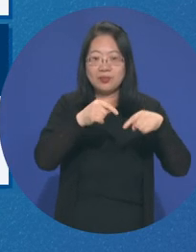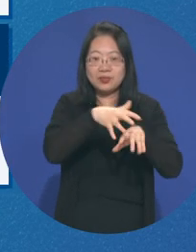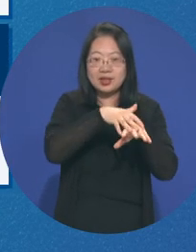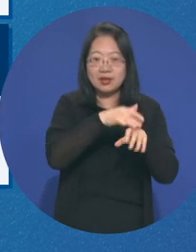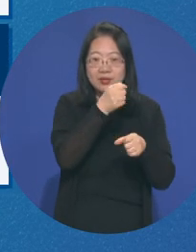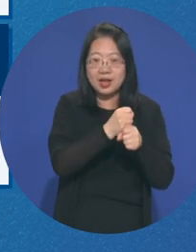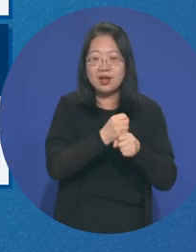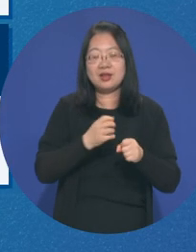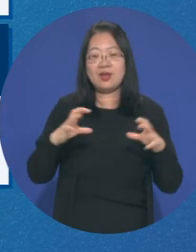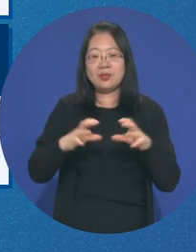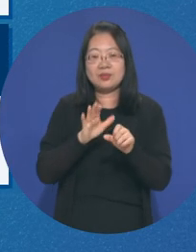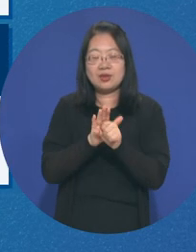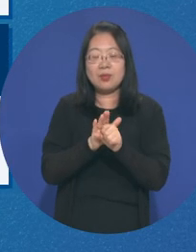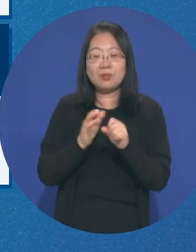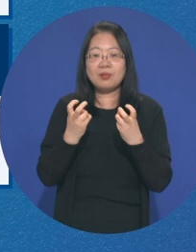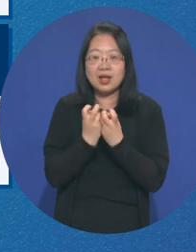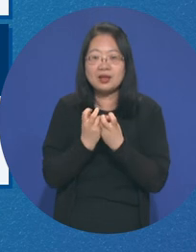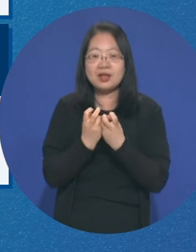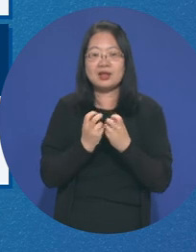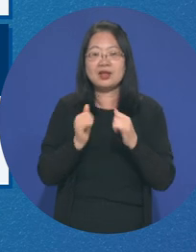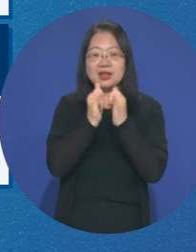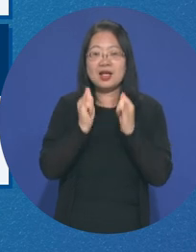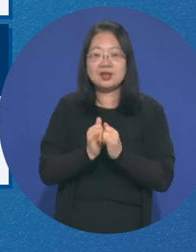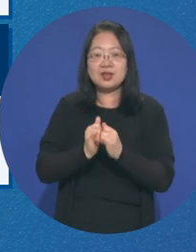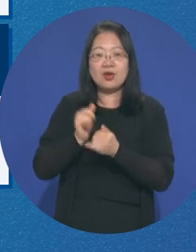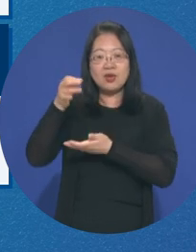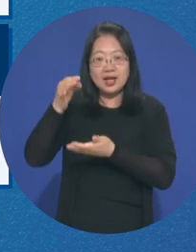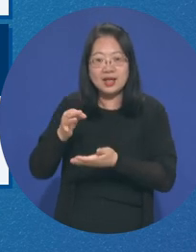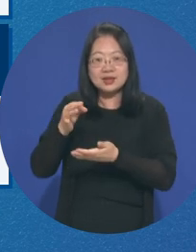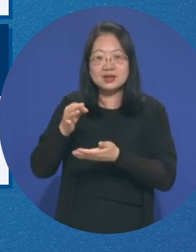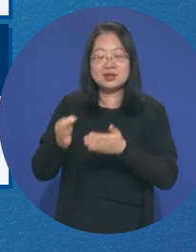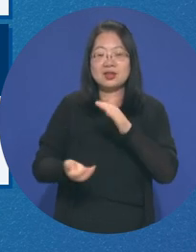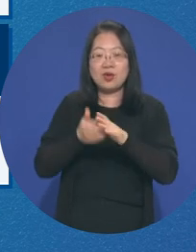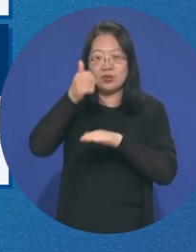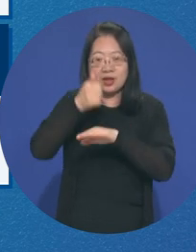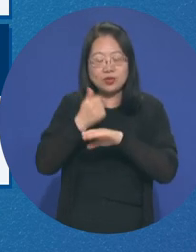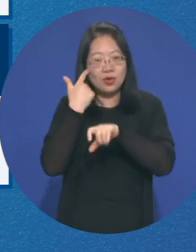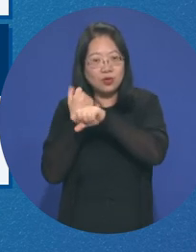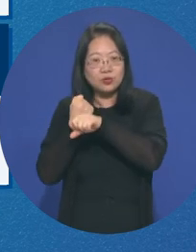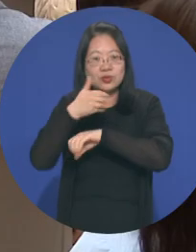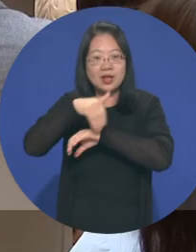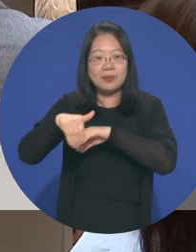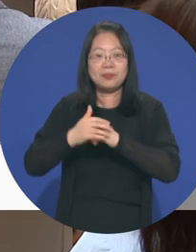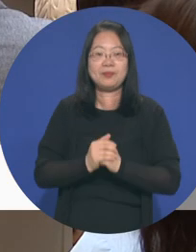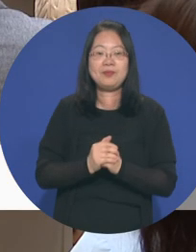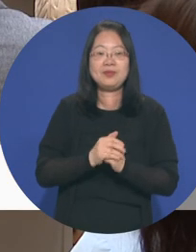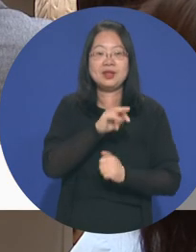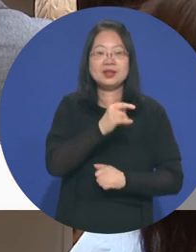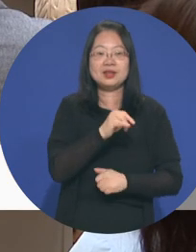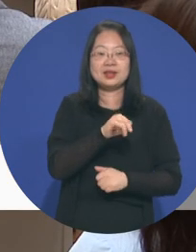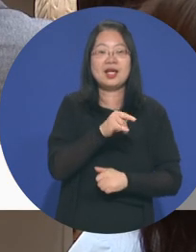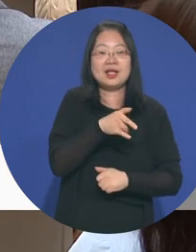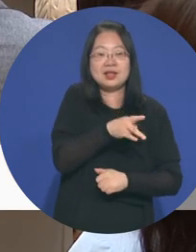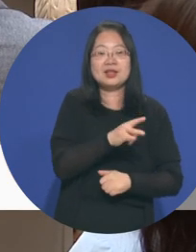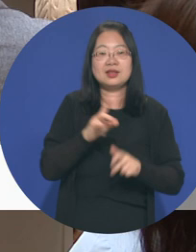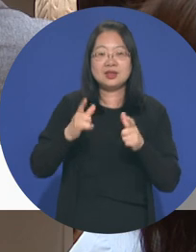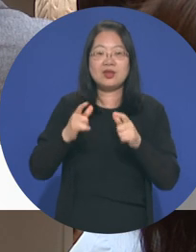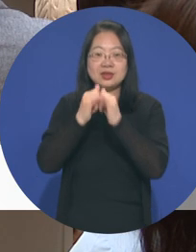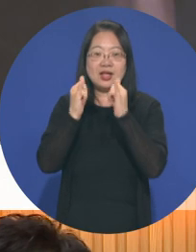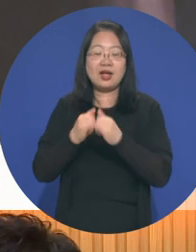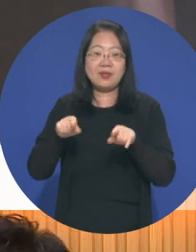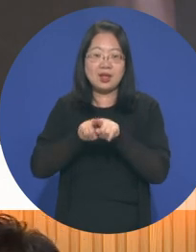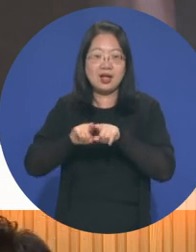구성해 협력 방안과 사회적 가치 성과 측정 연구 등도 함께하겠다는 구상입니다. 신세계 프라퍼티는